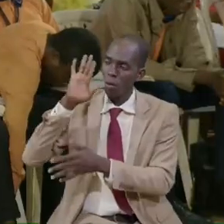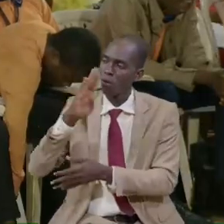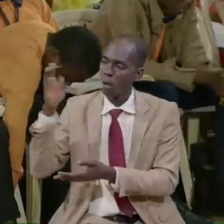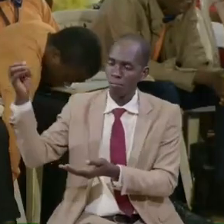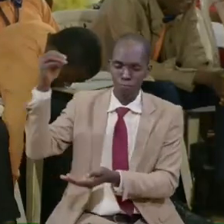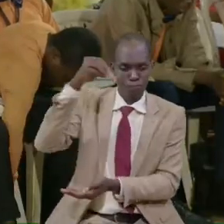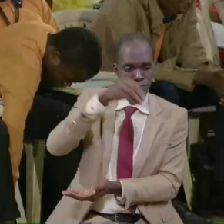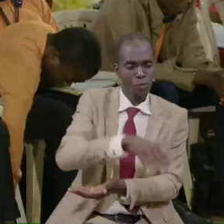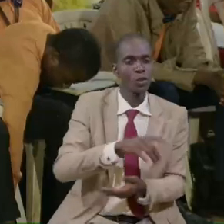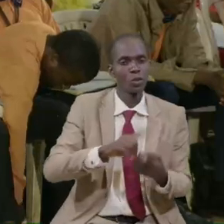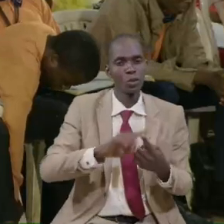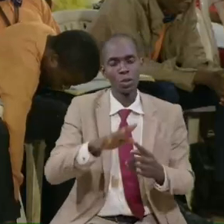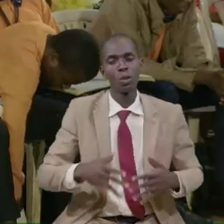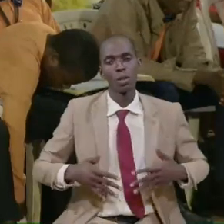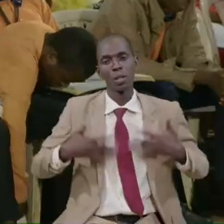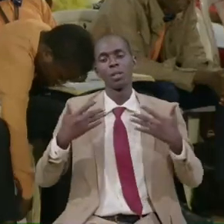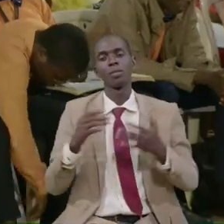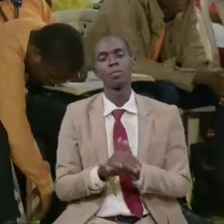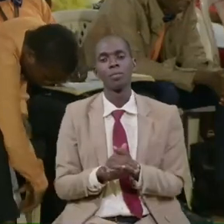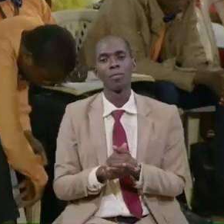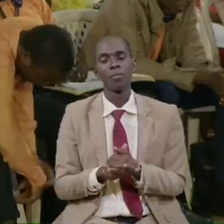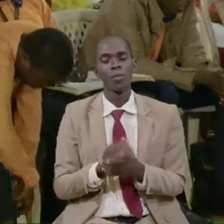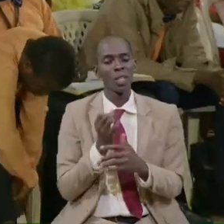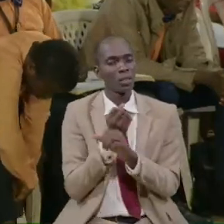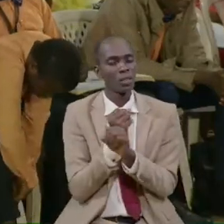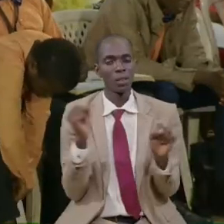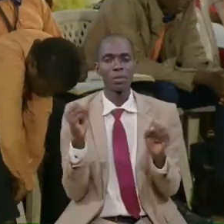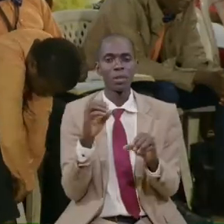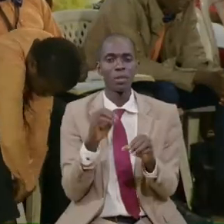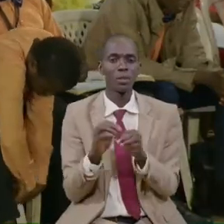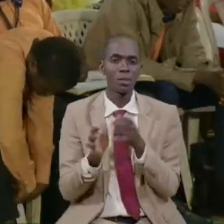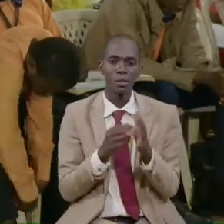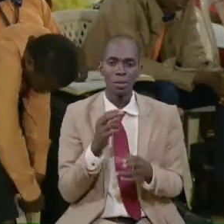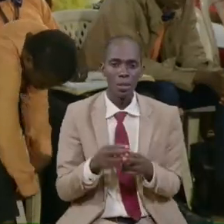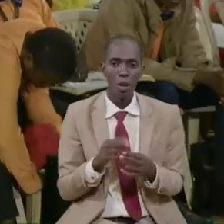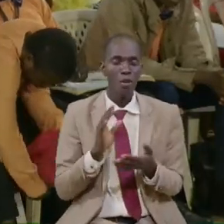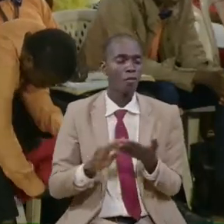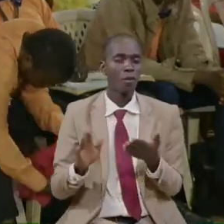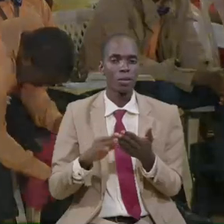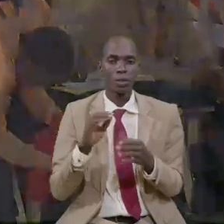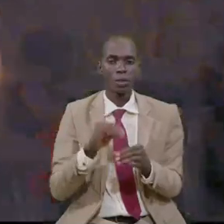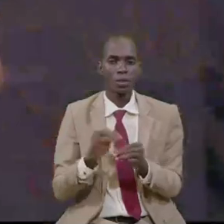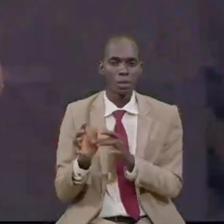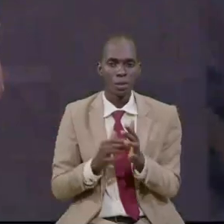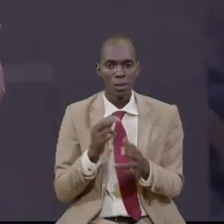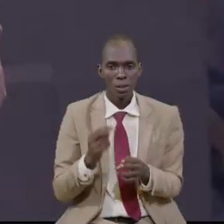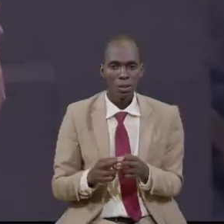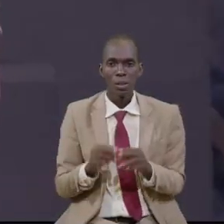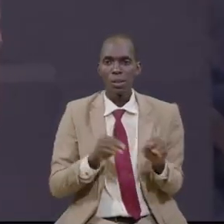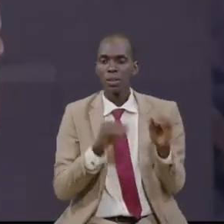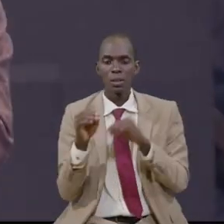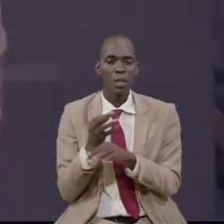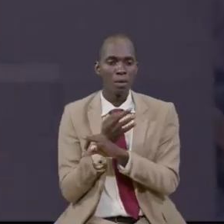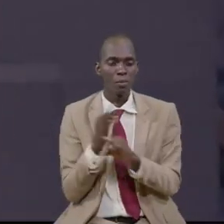bonne chose de Jésus sera mise sur votre compte. Vous serez sauvés, pardonnés,